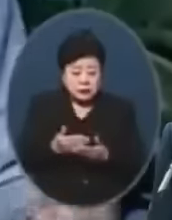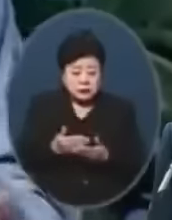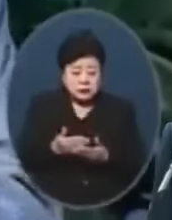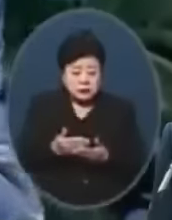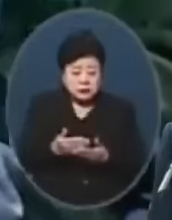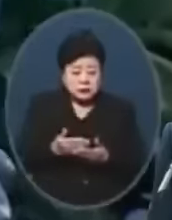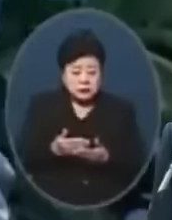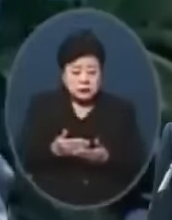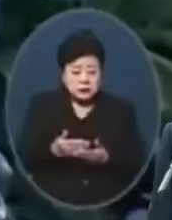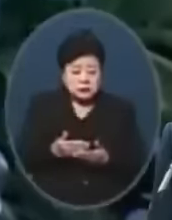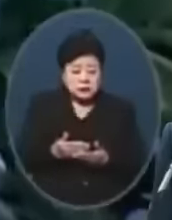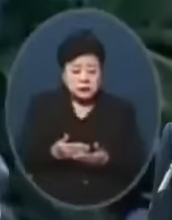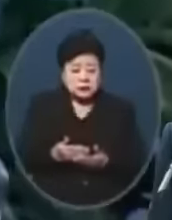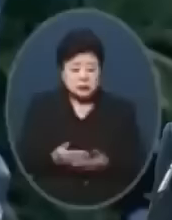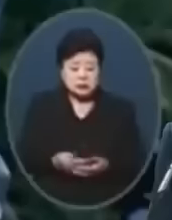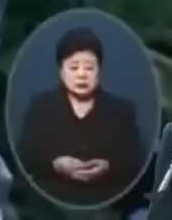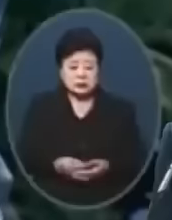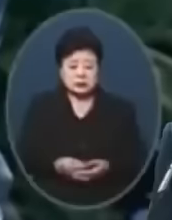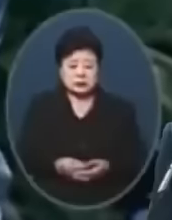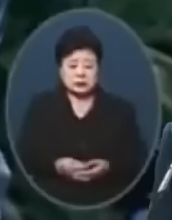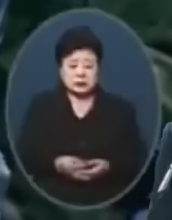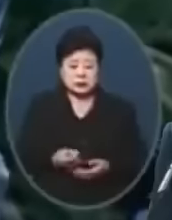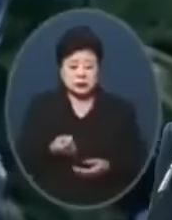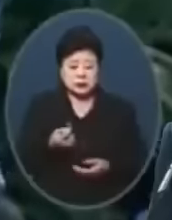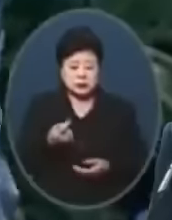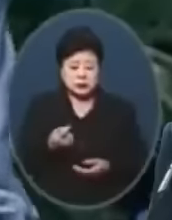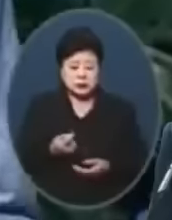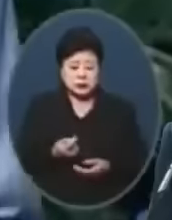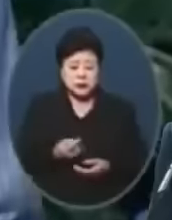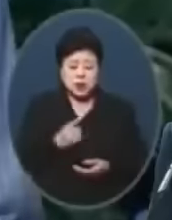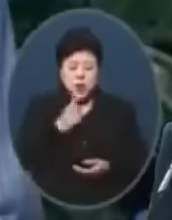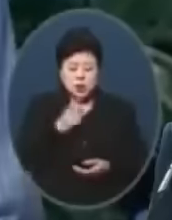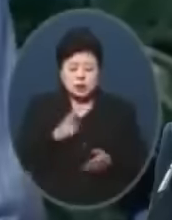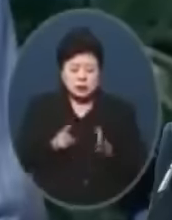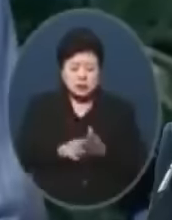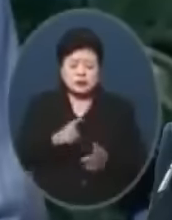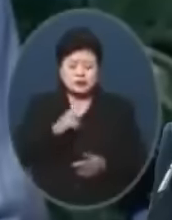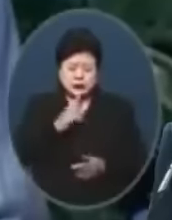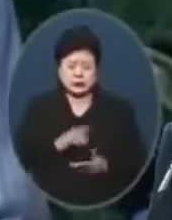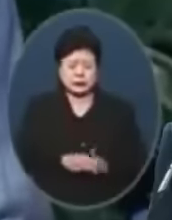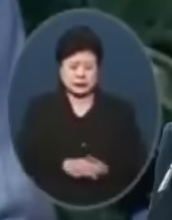아무것도 요건이 없습니다. 손가락 하나 감정할 필요 없습니다. 오직 믿음밖에 없는 것입니다.